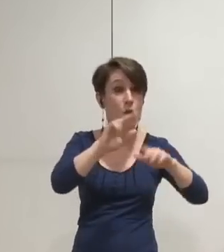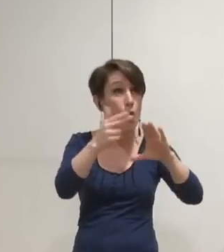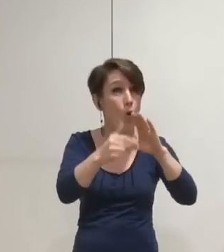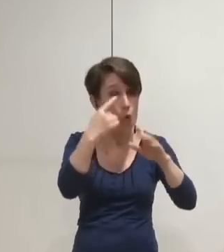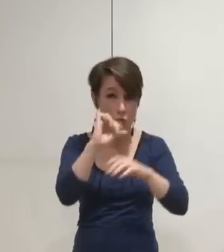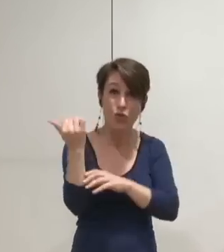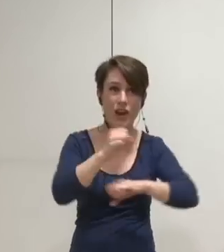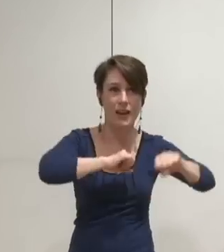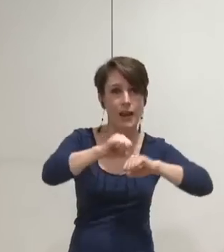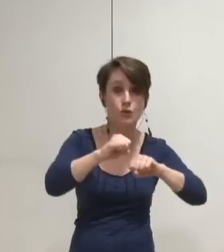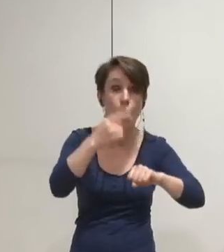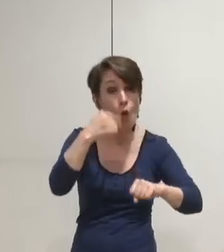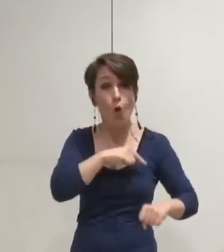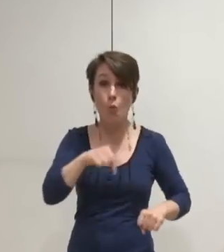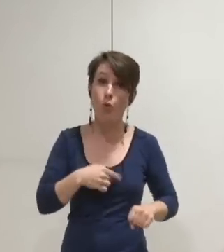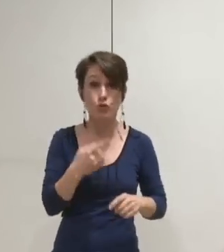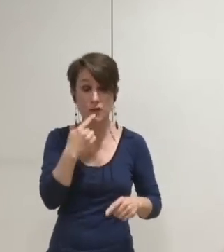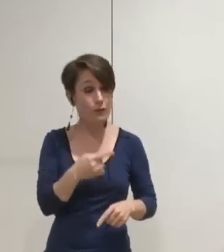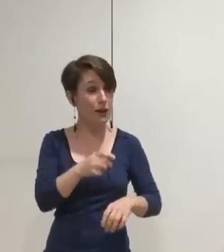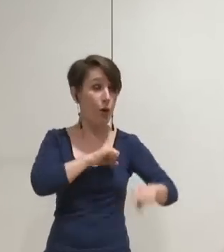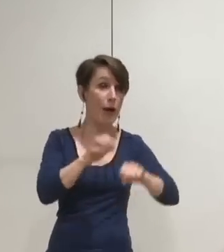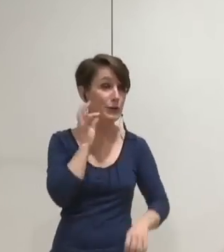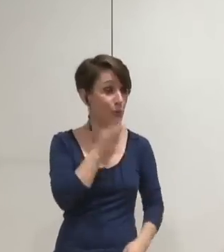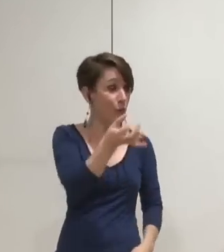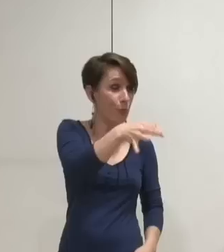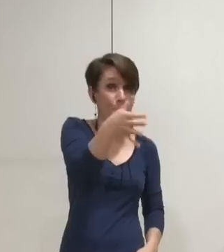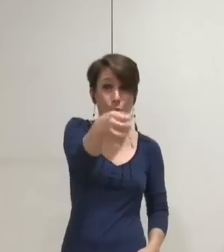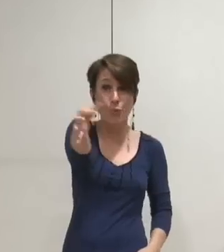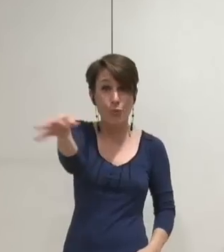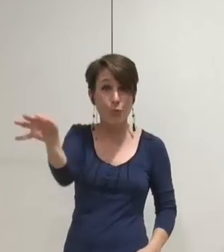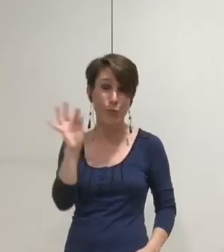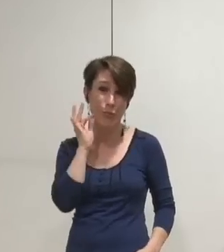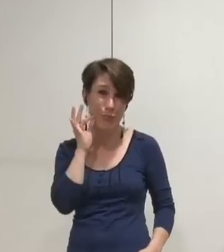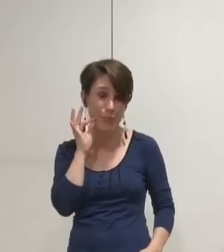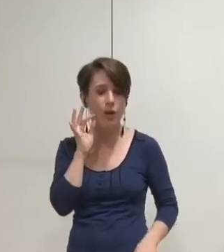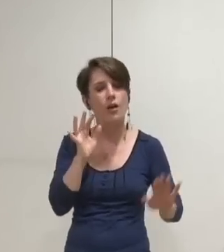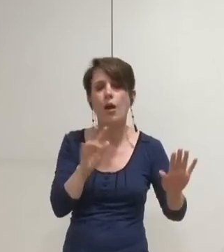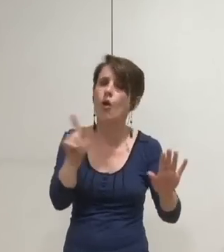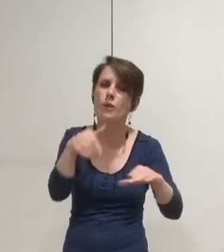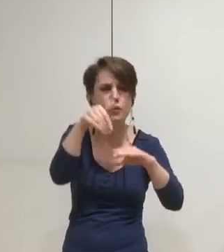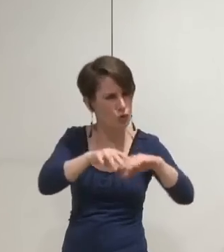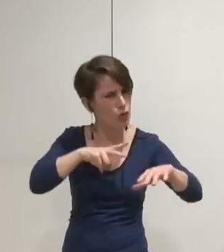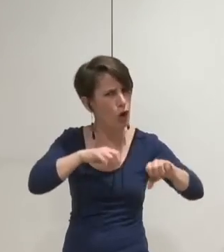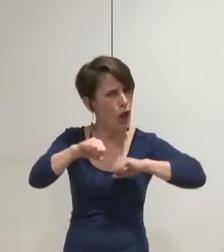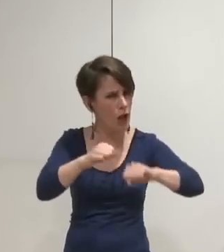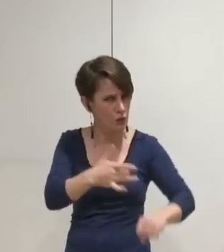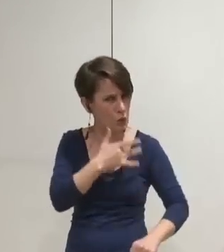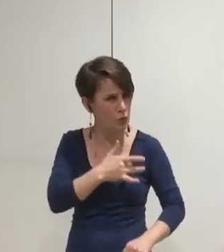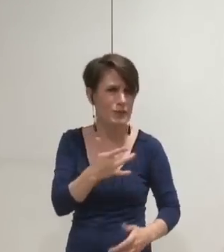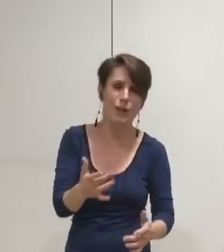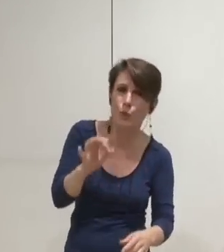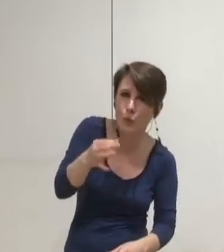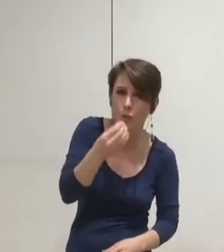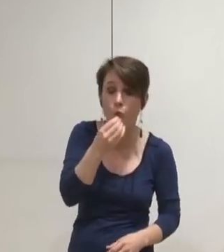appelons du saupoudrage non pas que toutes ces actions soient forcément inutile et inintéressante mais vraiment c'est un peu comme